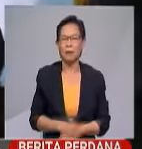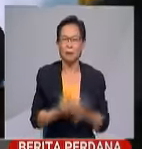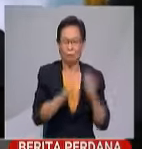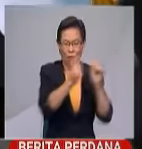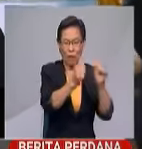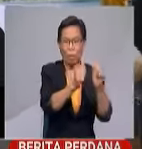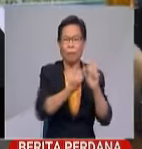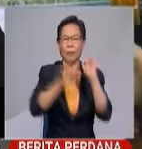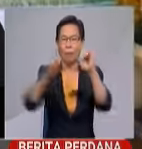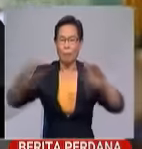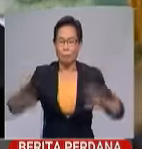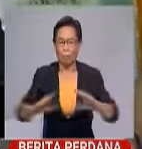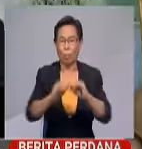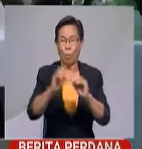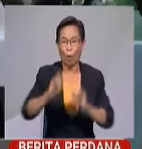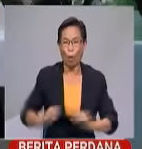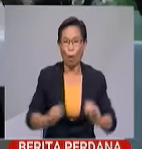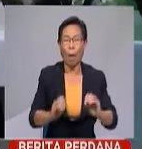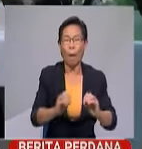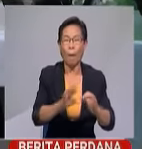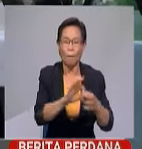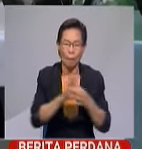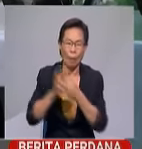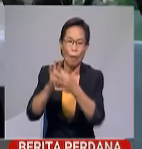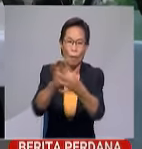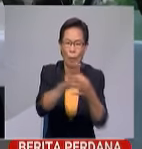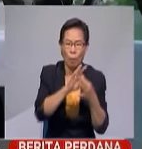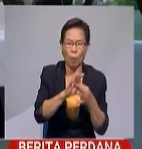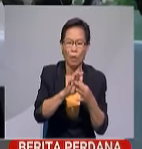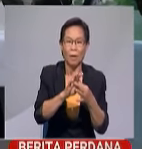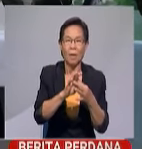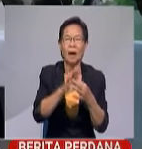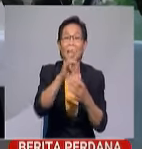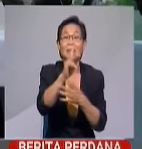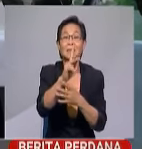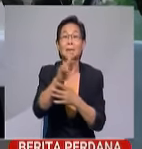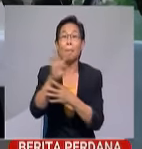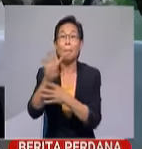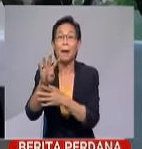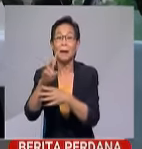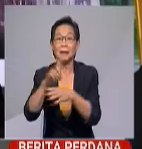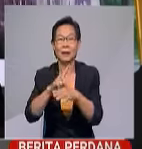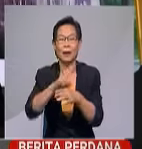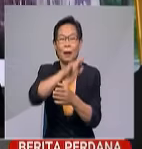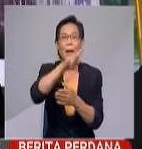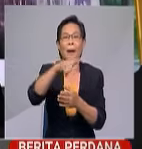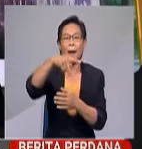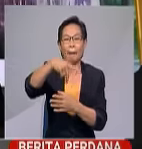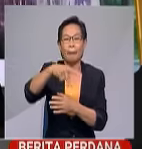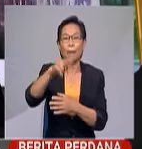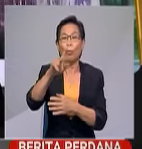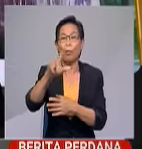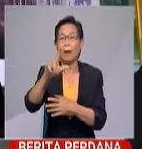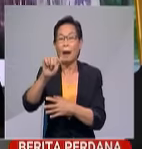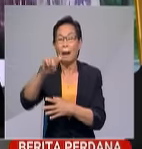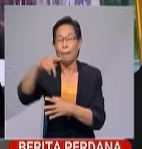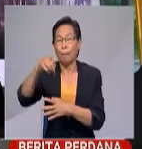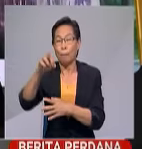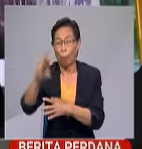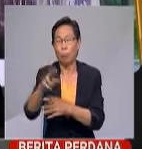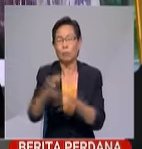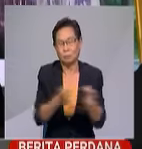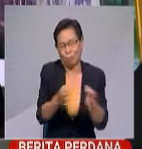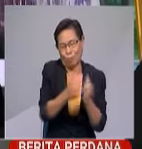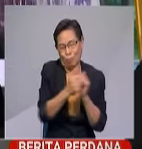Terdahulu beliau menghadiri mesyuarat operasi bersepadu Khazanah Siri 4 di Pusat Latihan Polis Ibu Negara. Mengulas lanjut, pihaknya